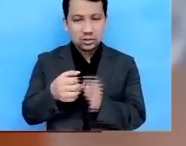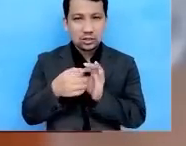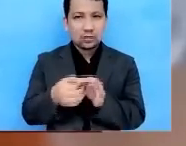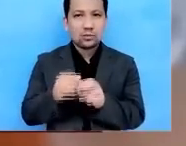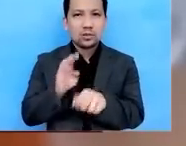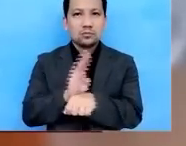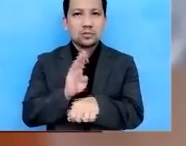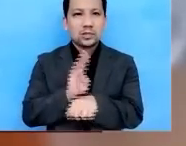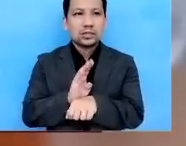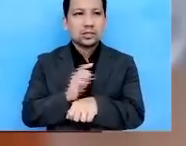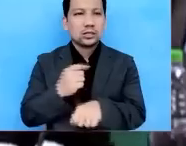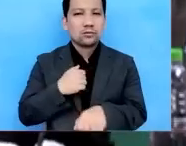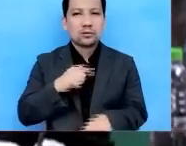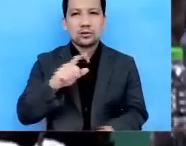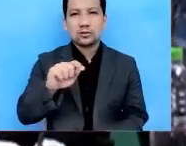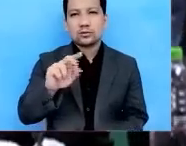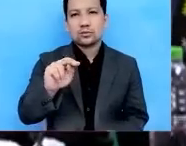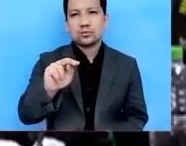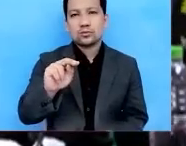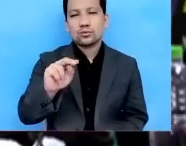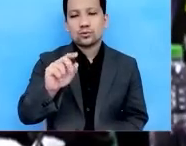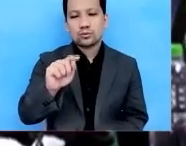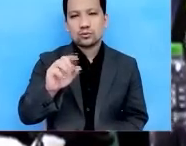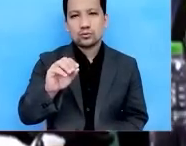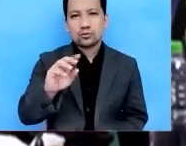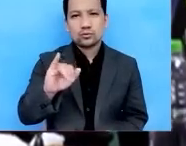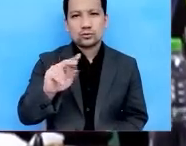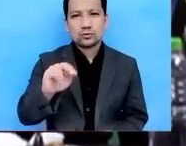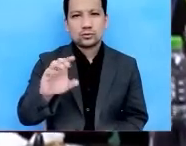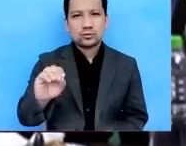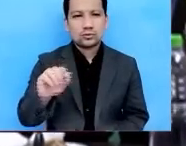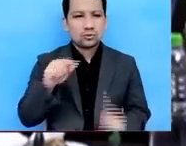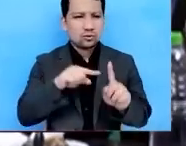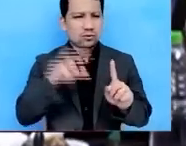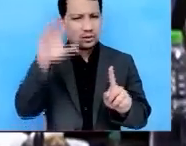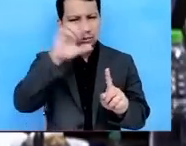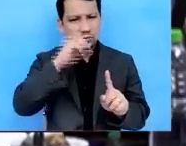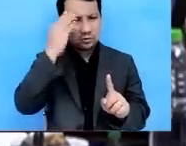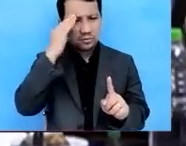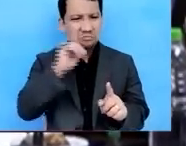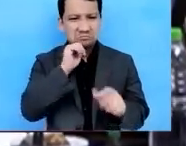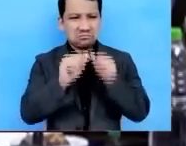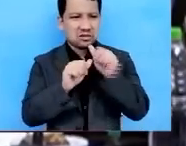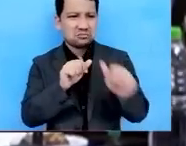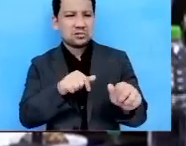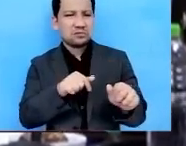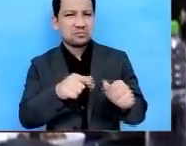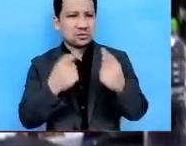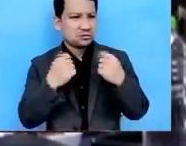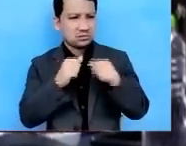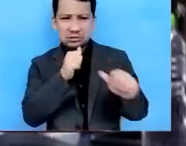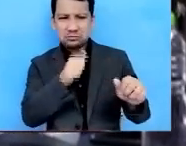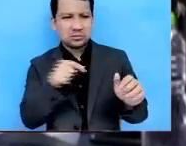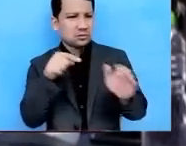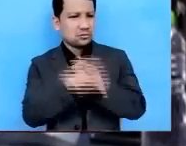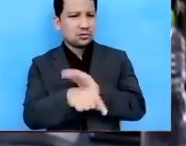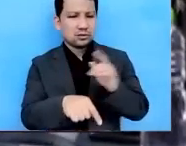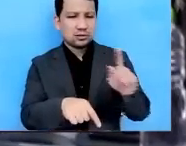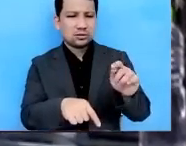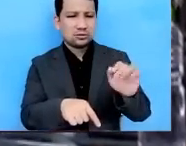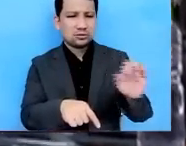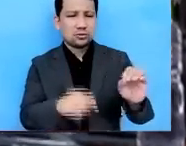namin na tusinuan po. Wala raw masyadong maalala si Alabata, pero itinanggi niyang pinagtangkaan niya ang buhay ni Tinguha at